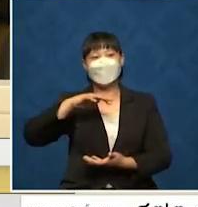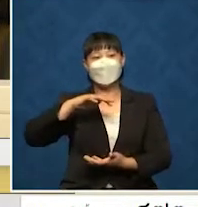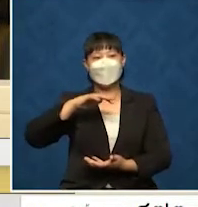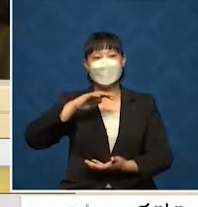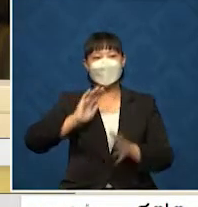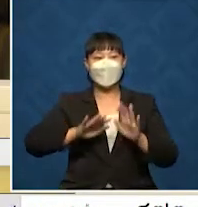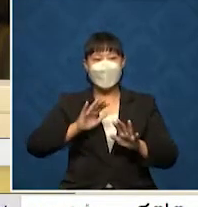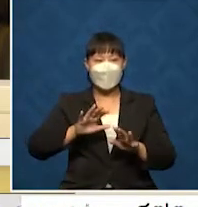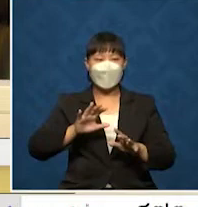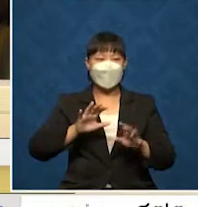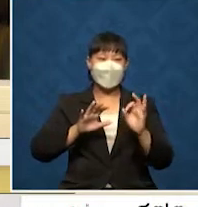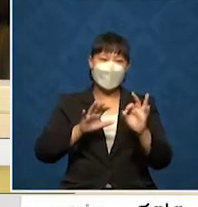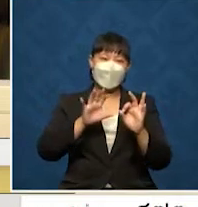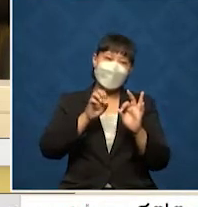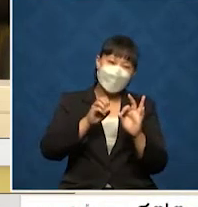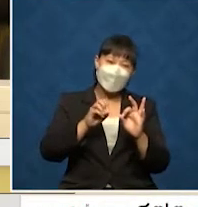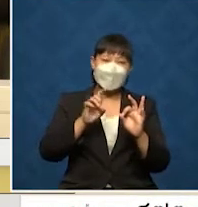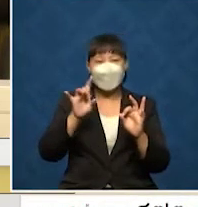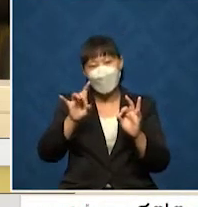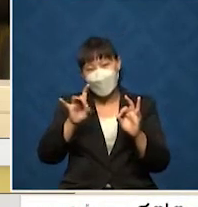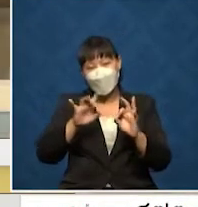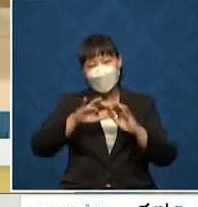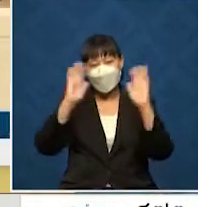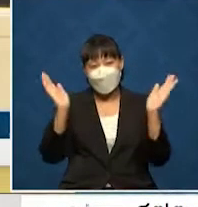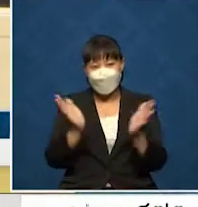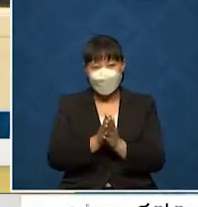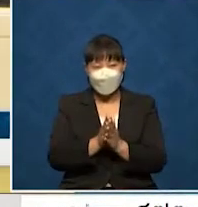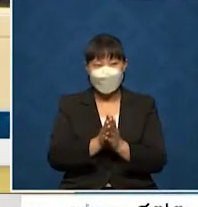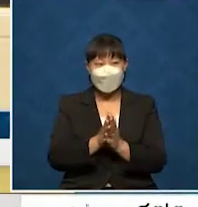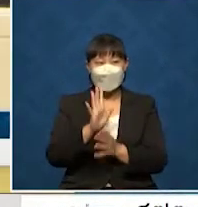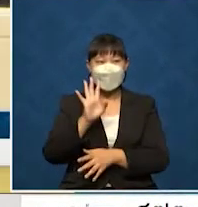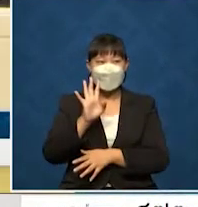ละ50บาท100บาทเป็นเงินรวมถึง